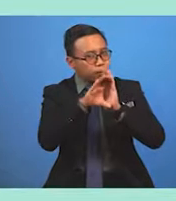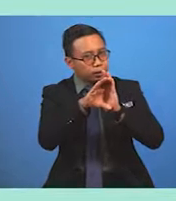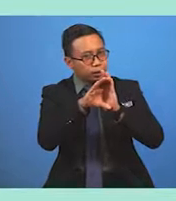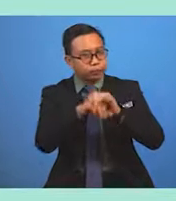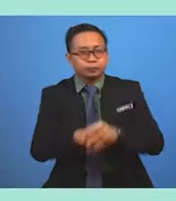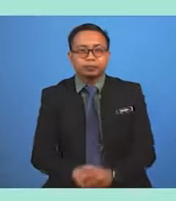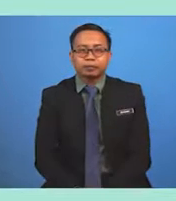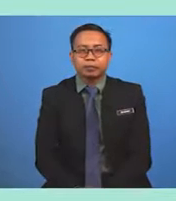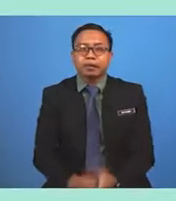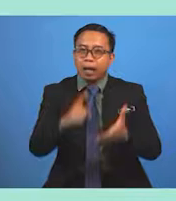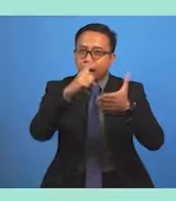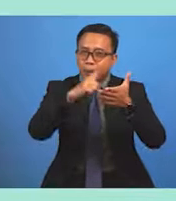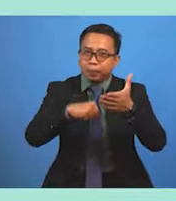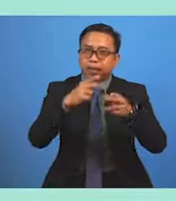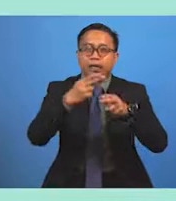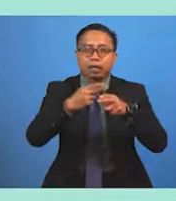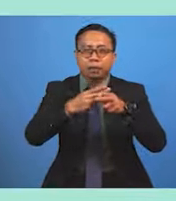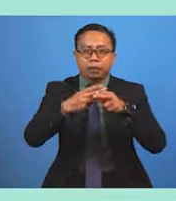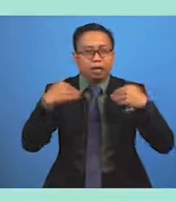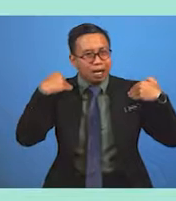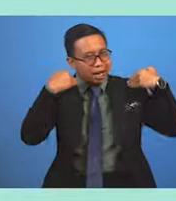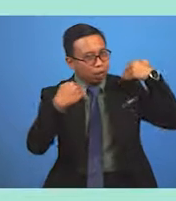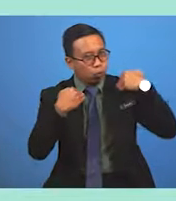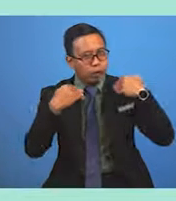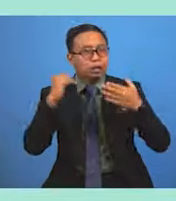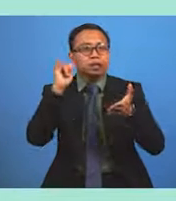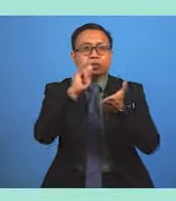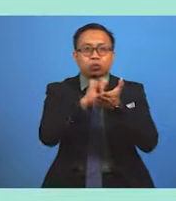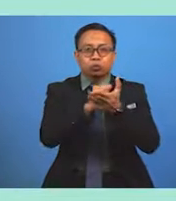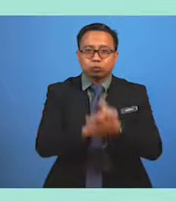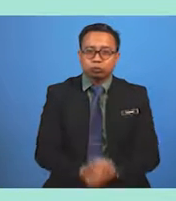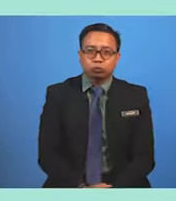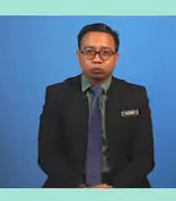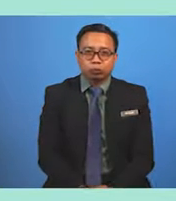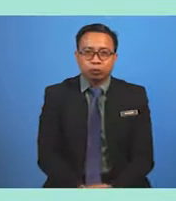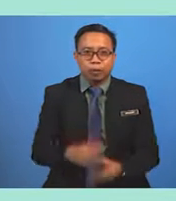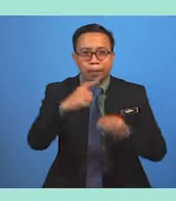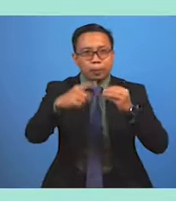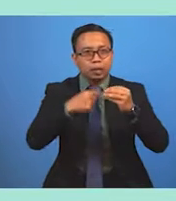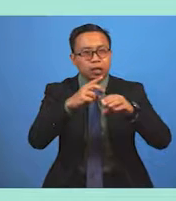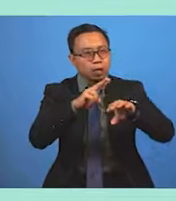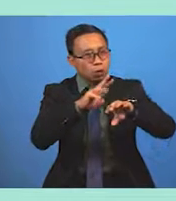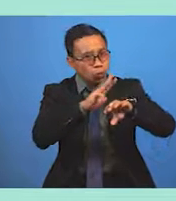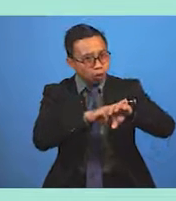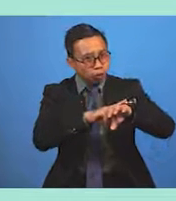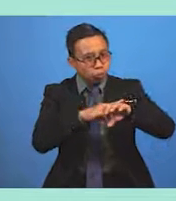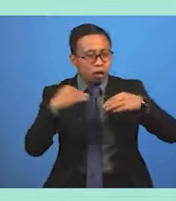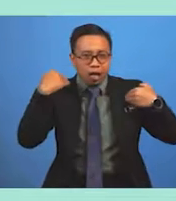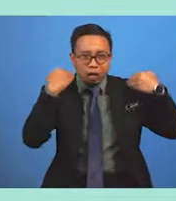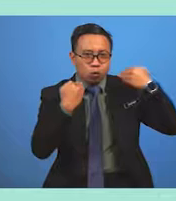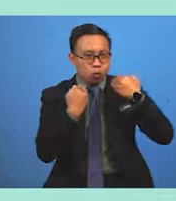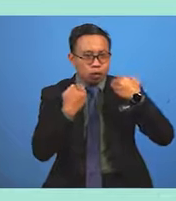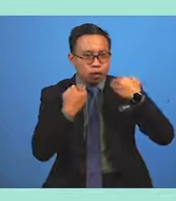berikut. Apakah nama haiwan bagi gambar yang pertama? Bilakah waktu haiwan ini